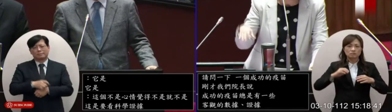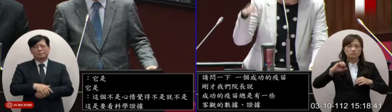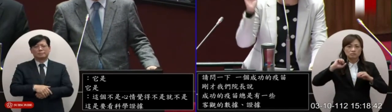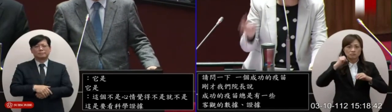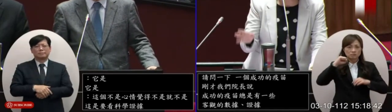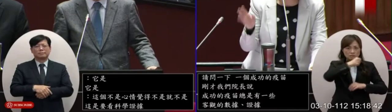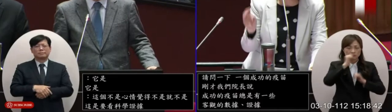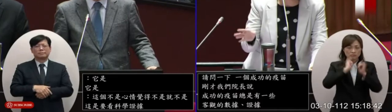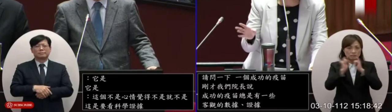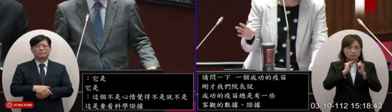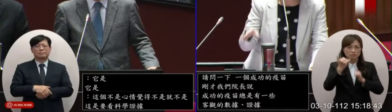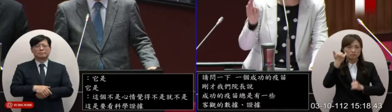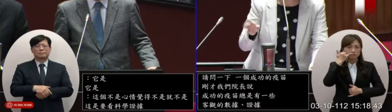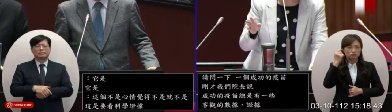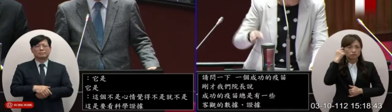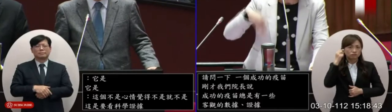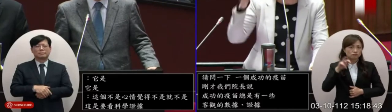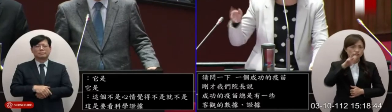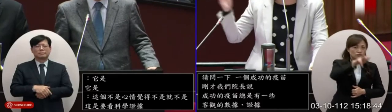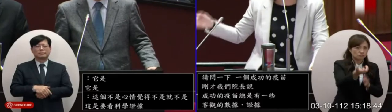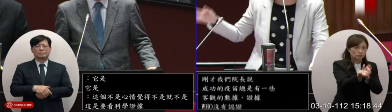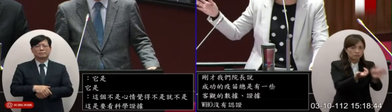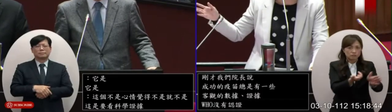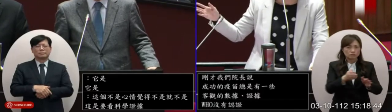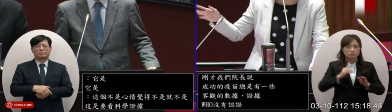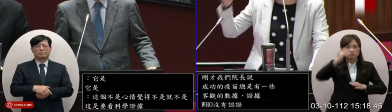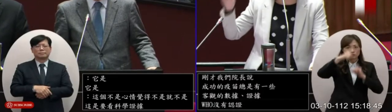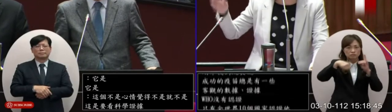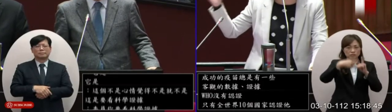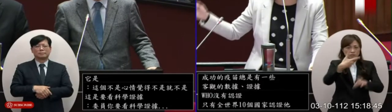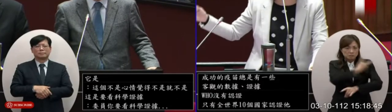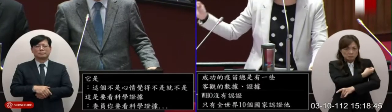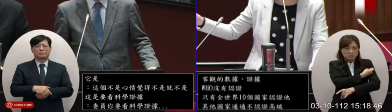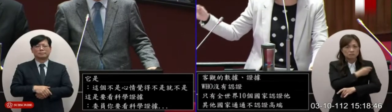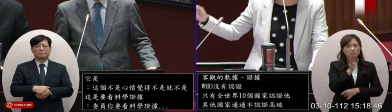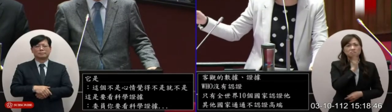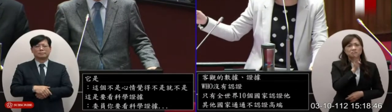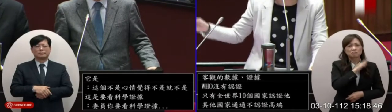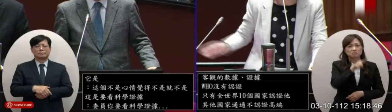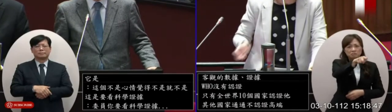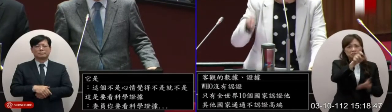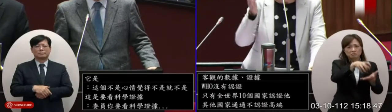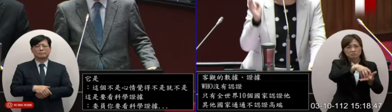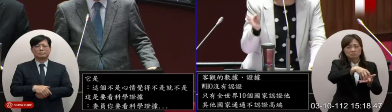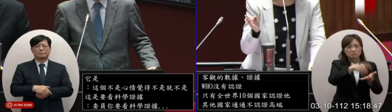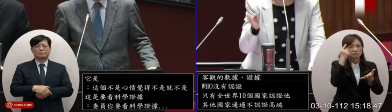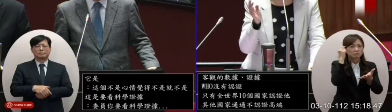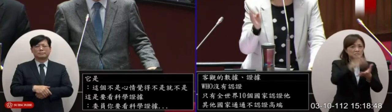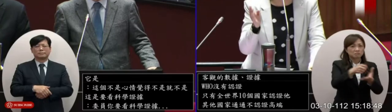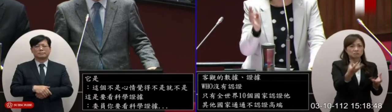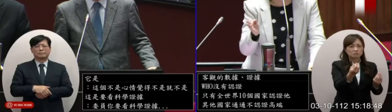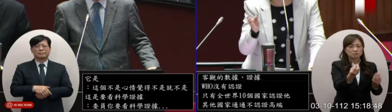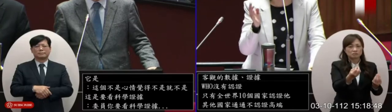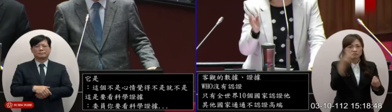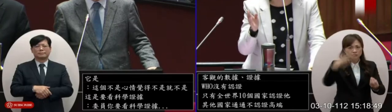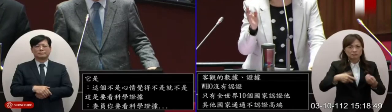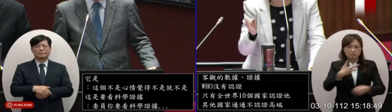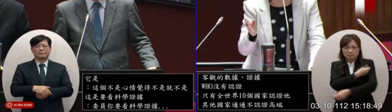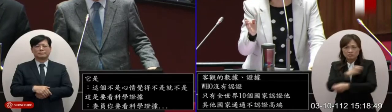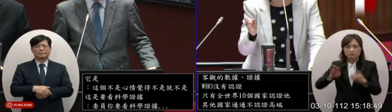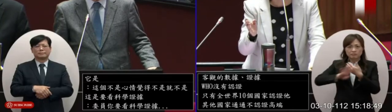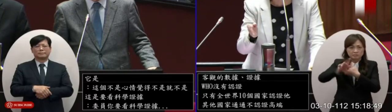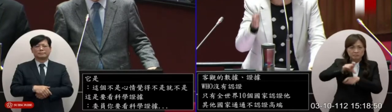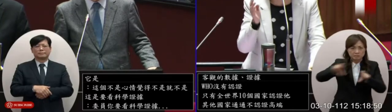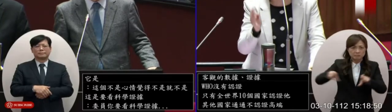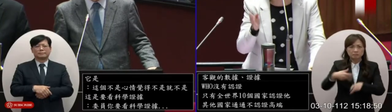时候打了高端疫苗不行，还要去打其他的疫苗。高端如果这么好这么